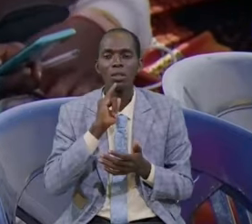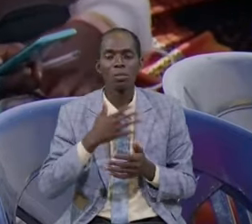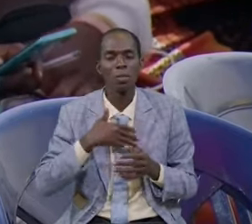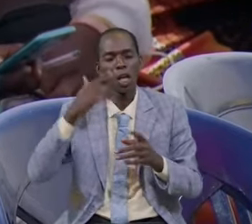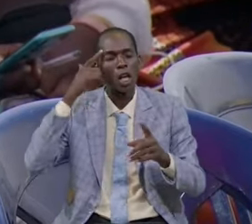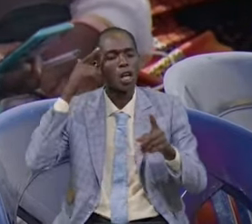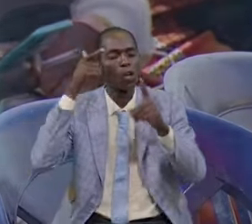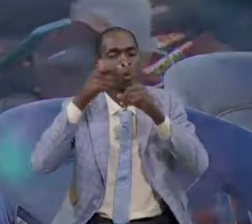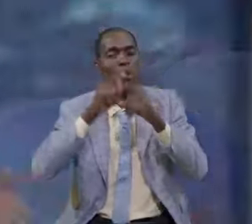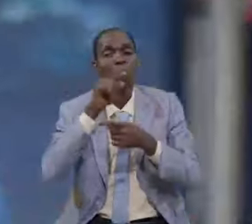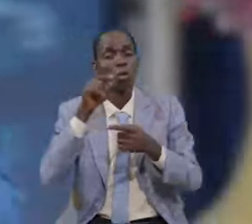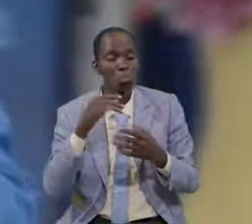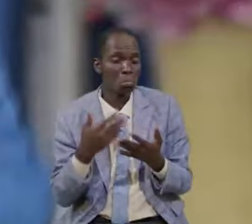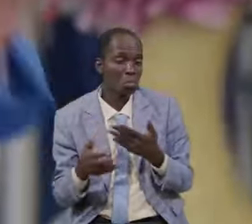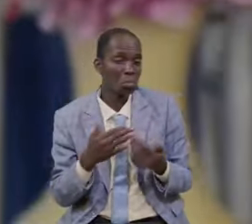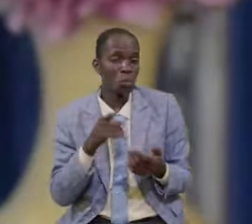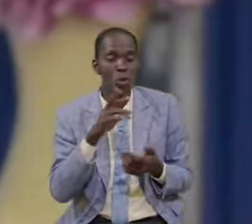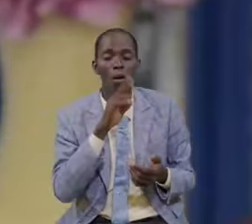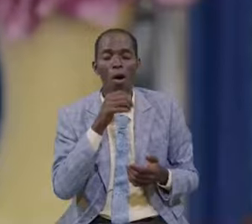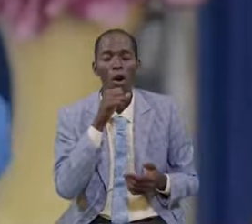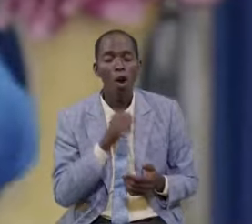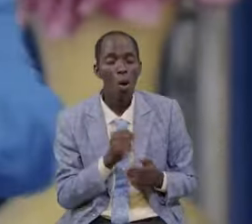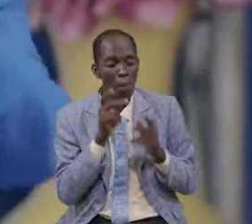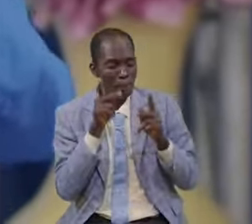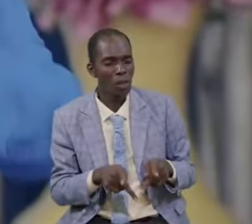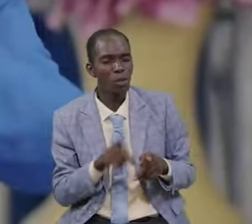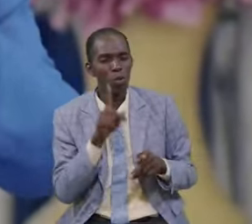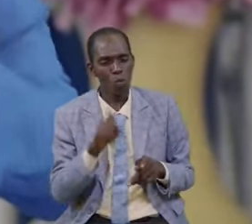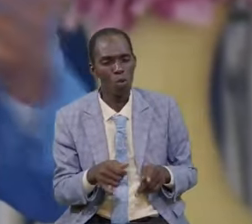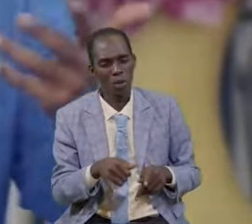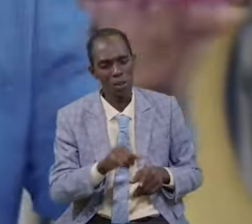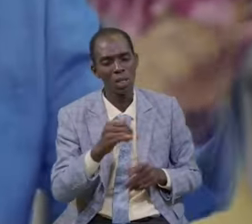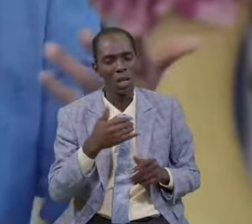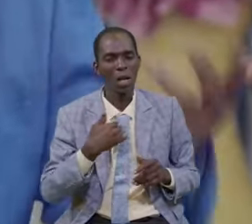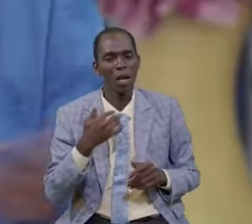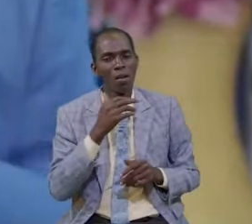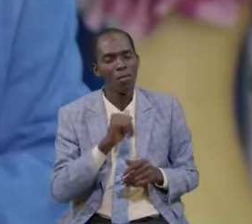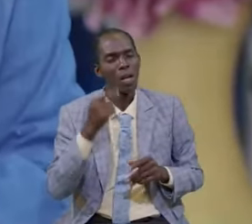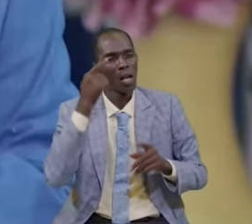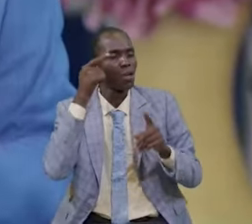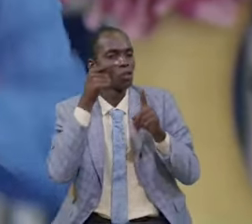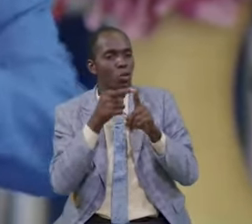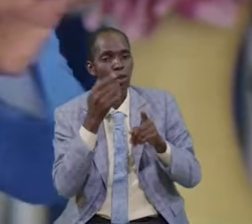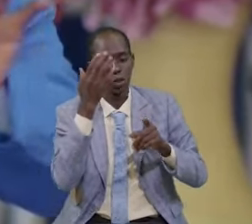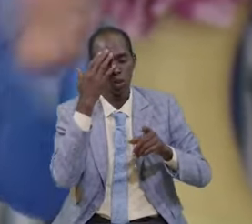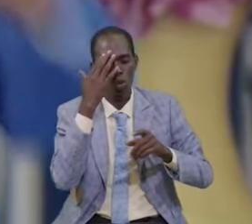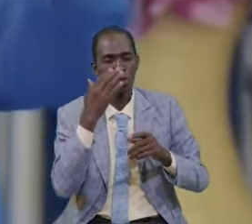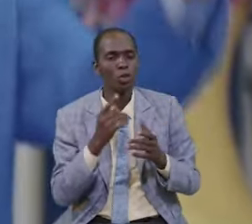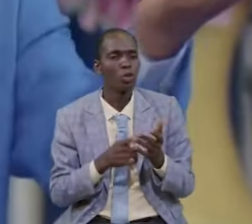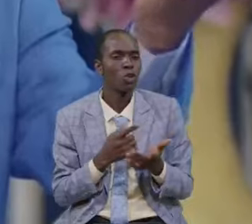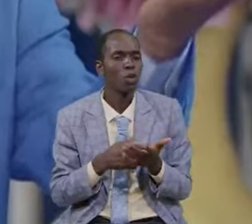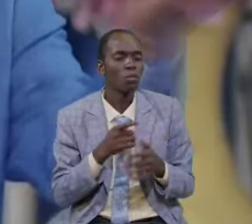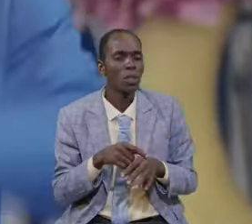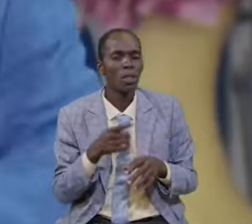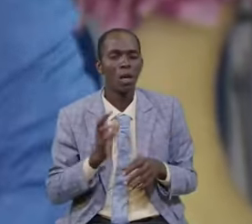personne âgée, tu dois toujours avoir un objectif. Et parfois, notre système de travail